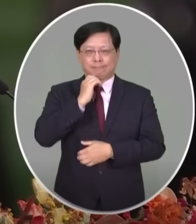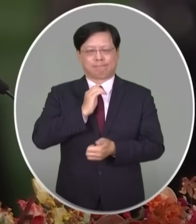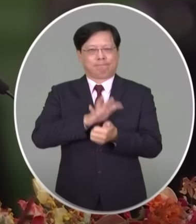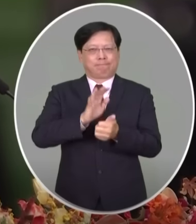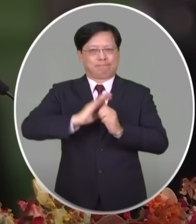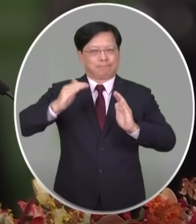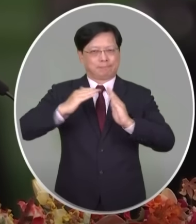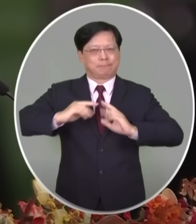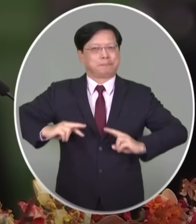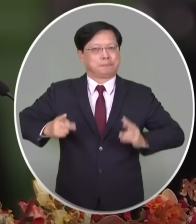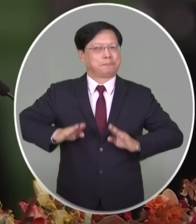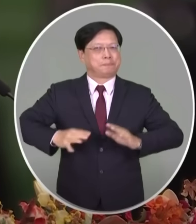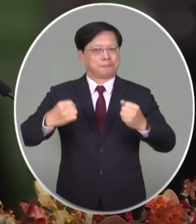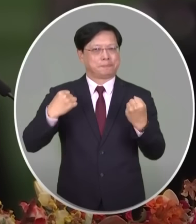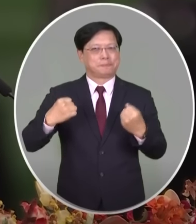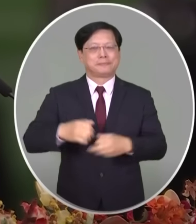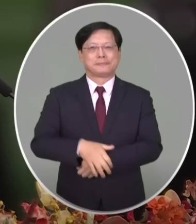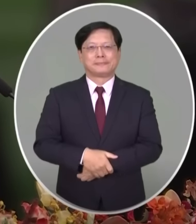国家。